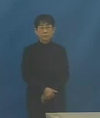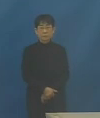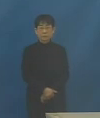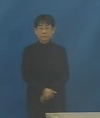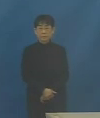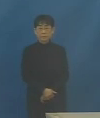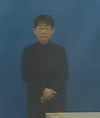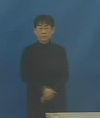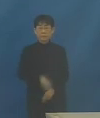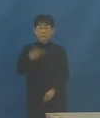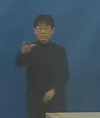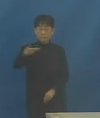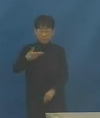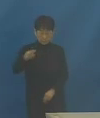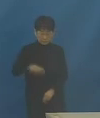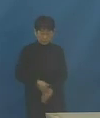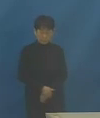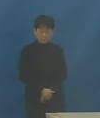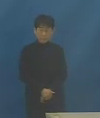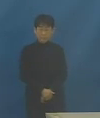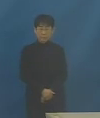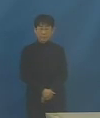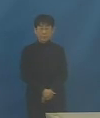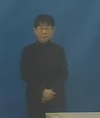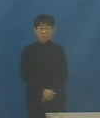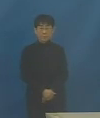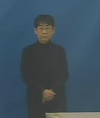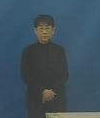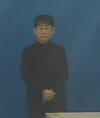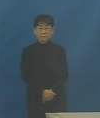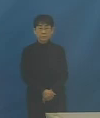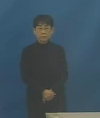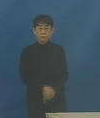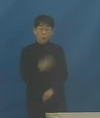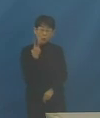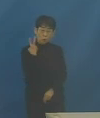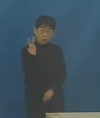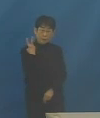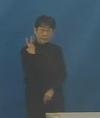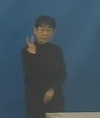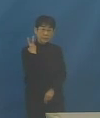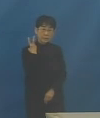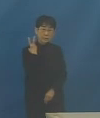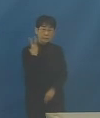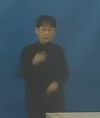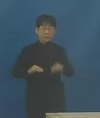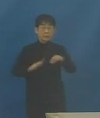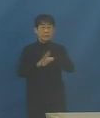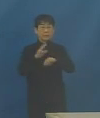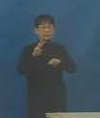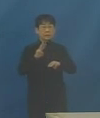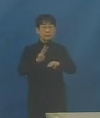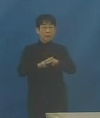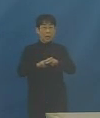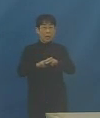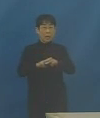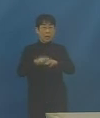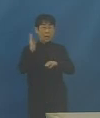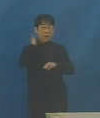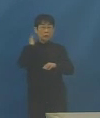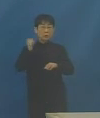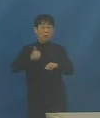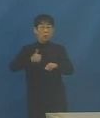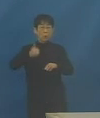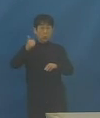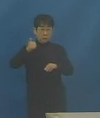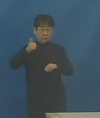時事通信の武原ですあの今日あの音といいですねあの岸田総理側の姿勢方支援術就任後初の